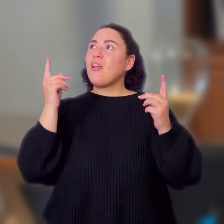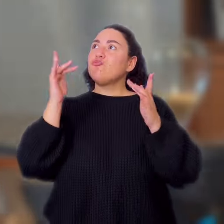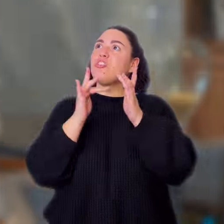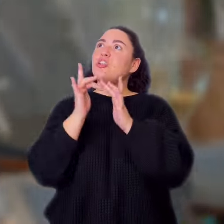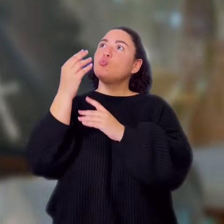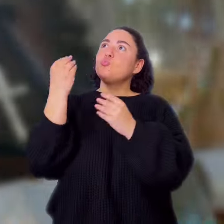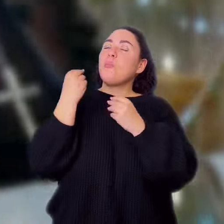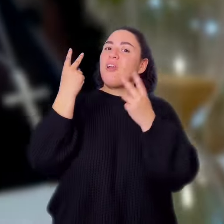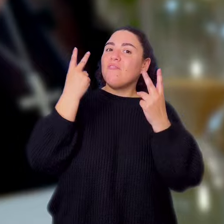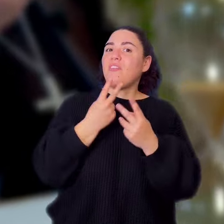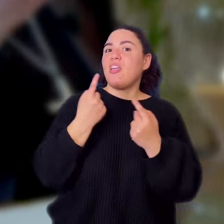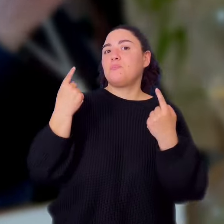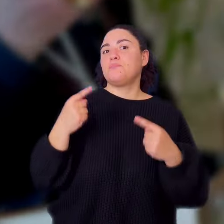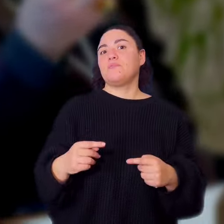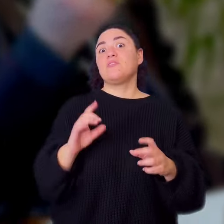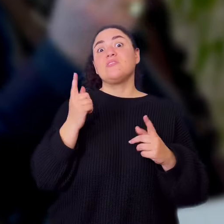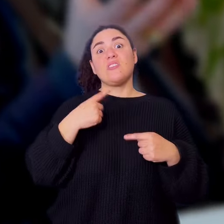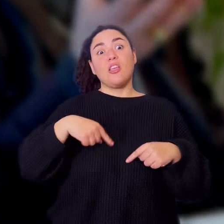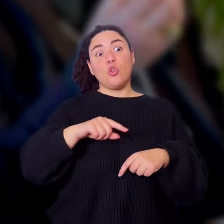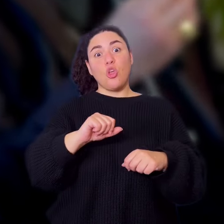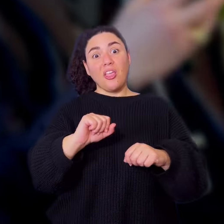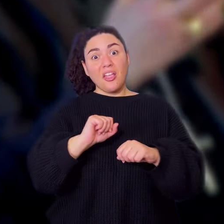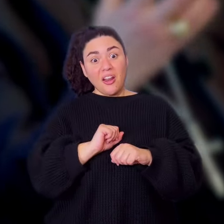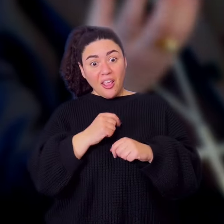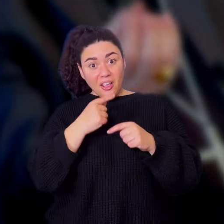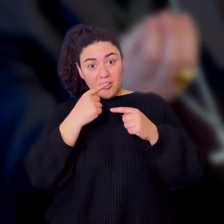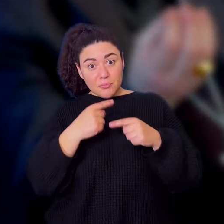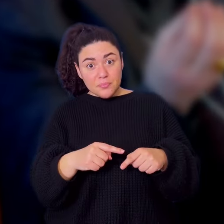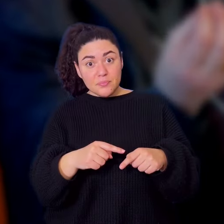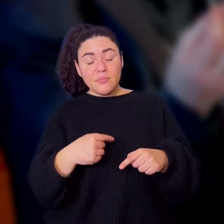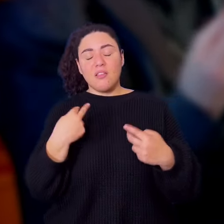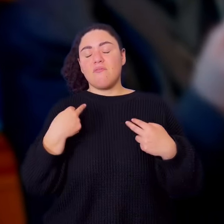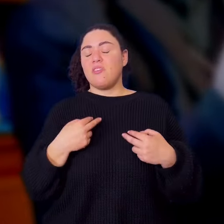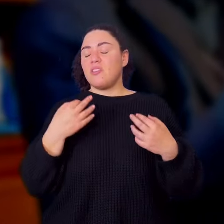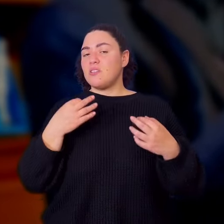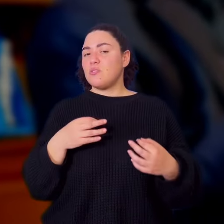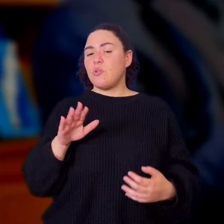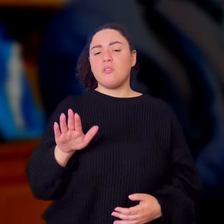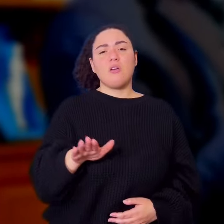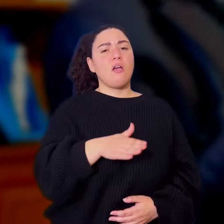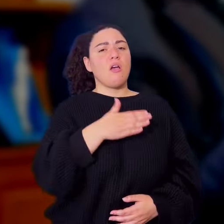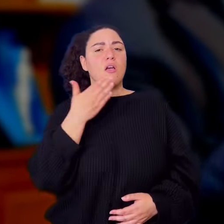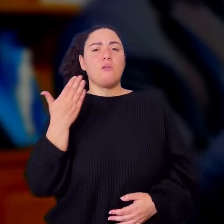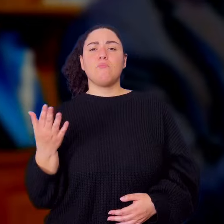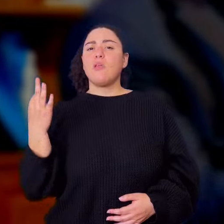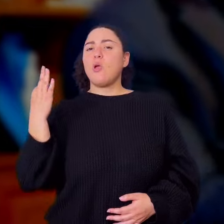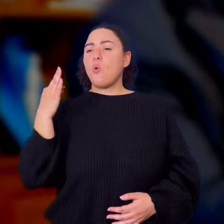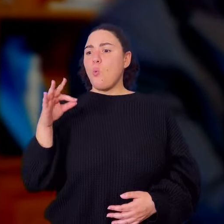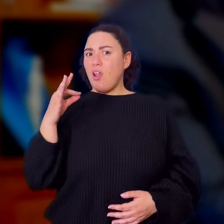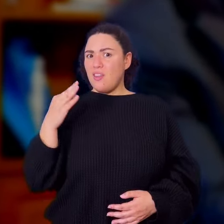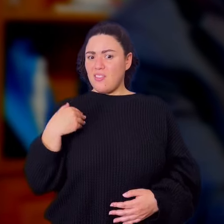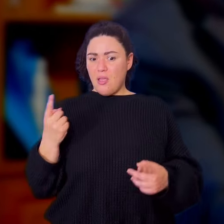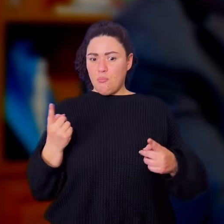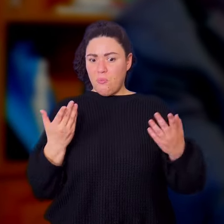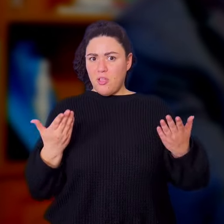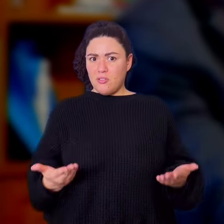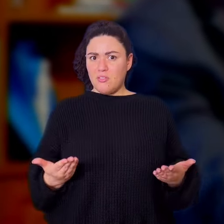ciascuno di noi perché se noi crediamo questo allora la nostra vita cambia completamente la qualità